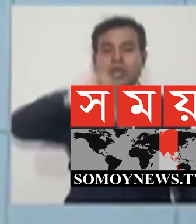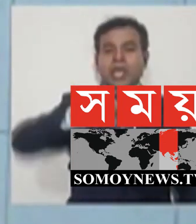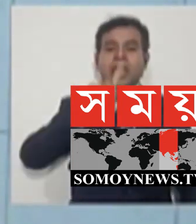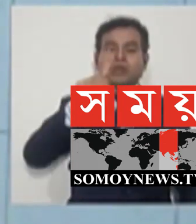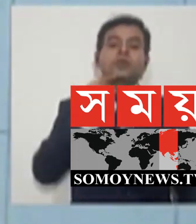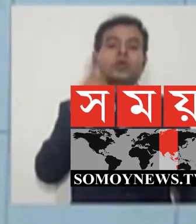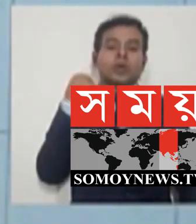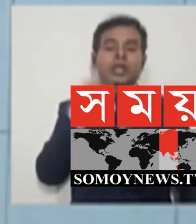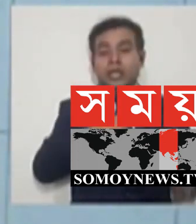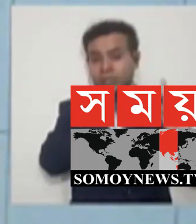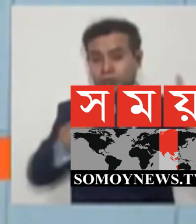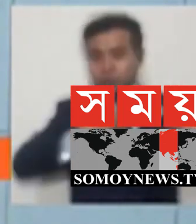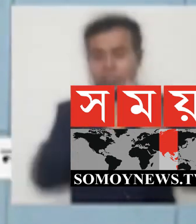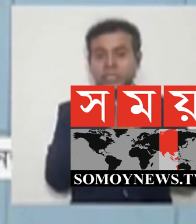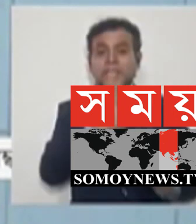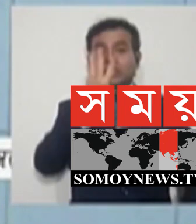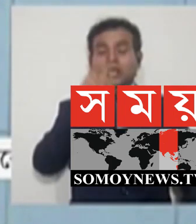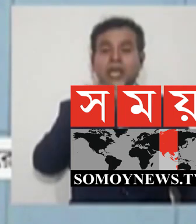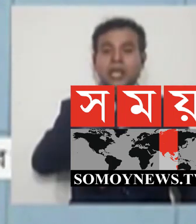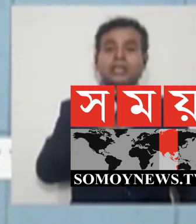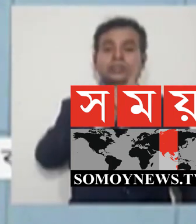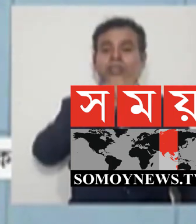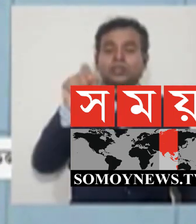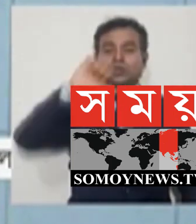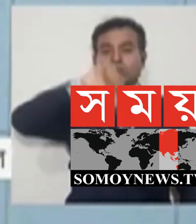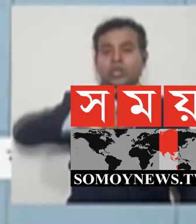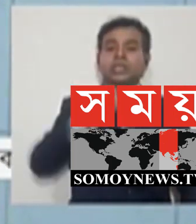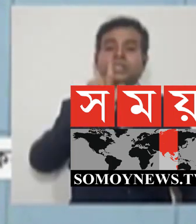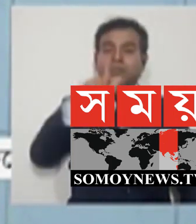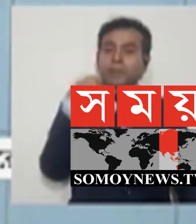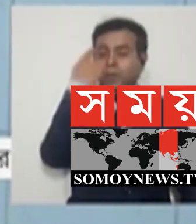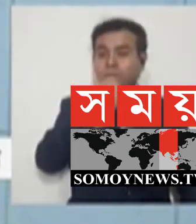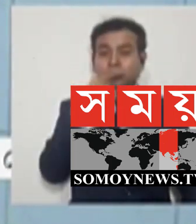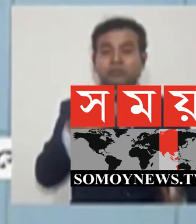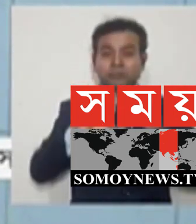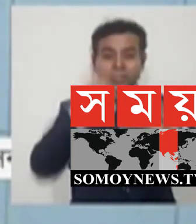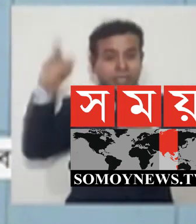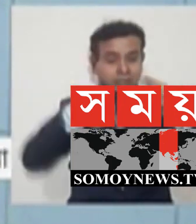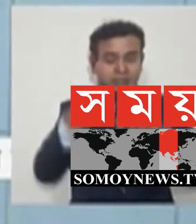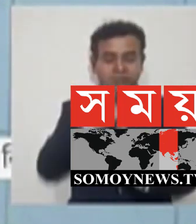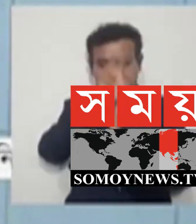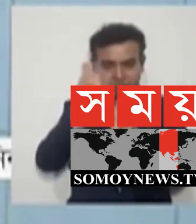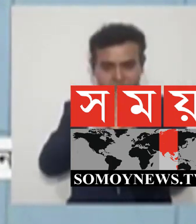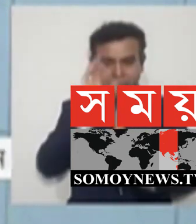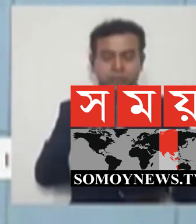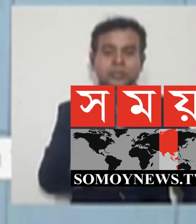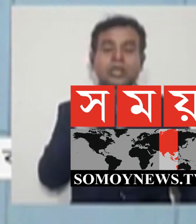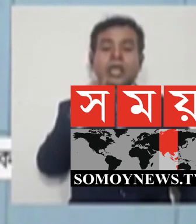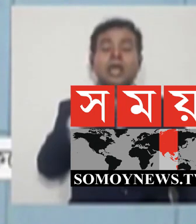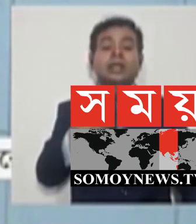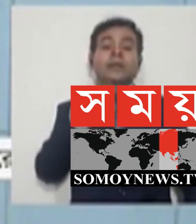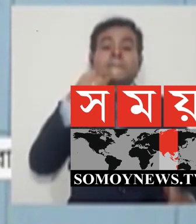3,27,197 জনকে স্ক্রিনিং করা হয়েছে। ক্যান্টনমেন্ট রেল স্টেশনে গত 24 ঘন্টায় কোনো স্ক্রিনিং হয় নাই, তবে এ